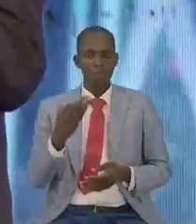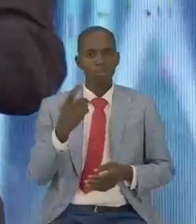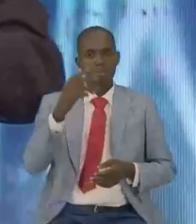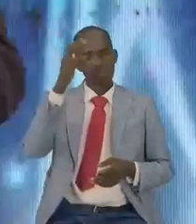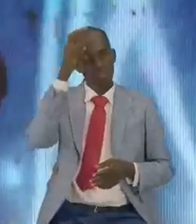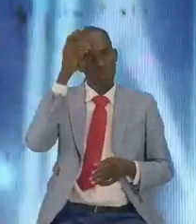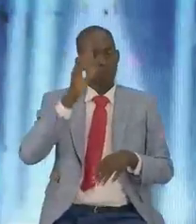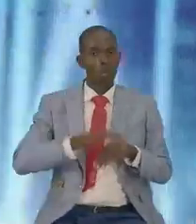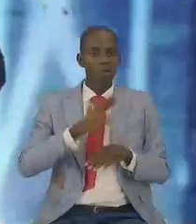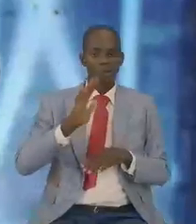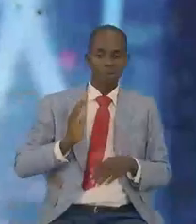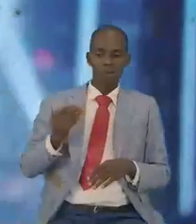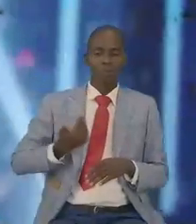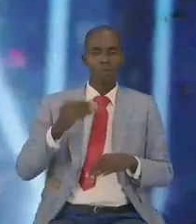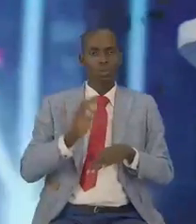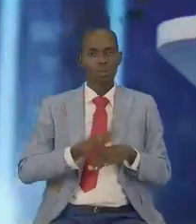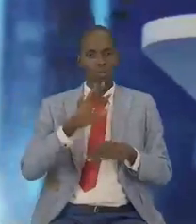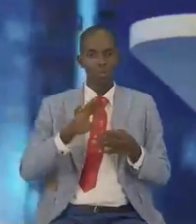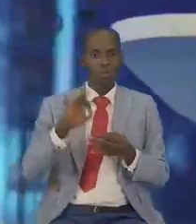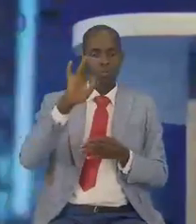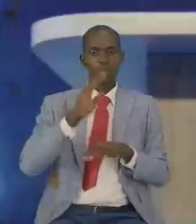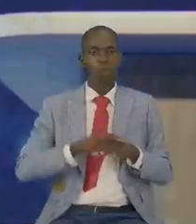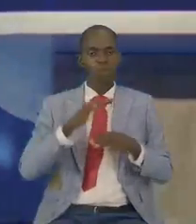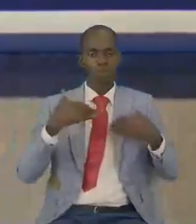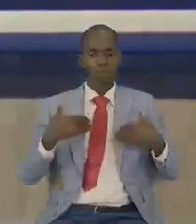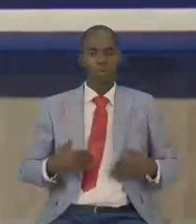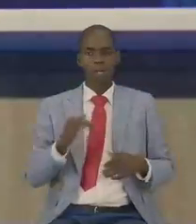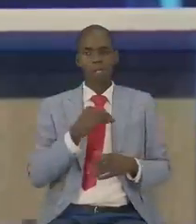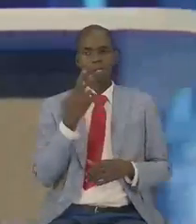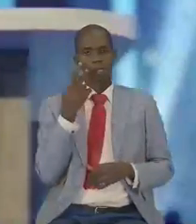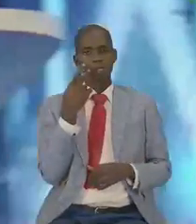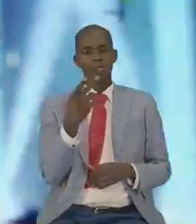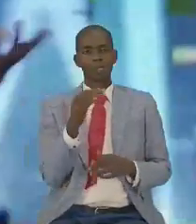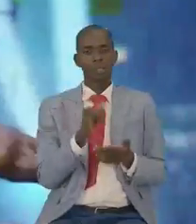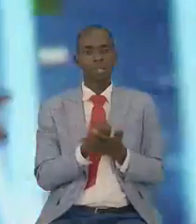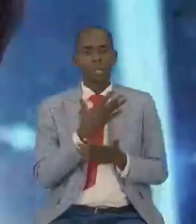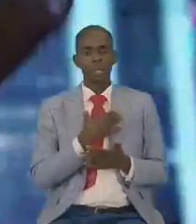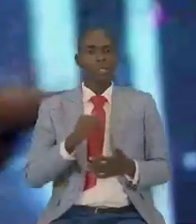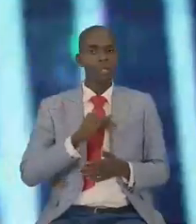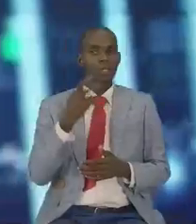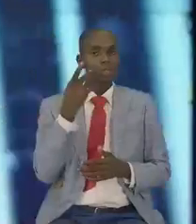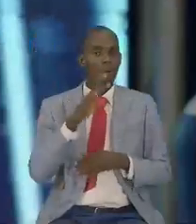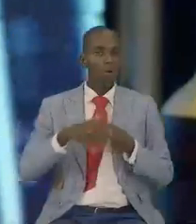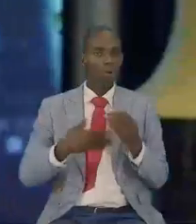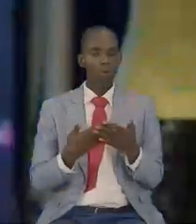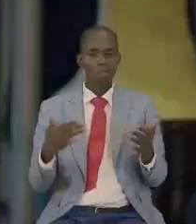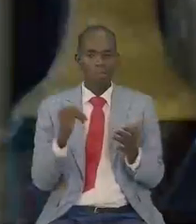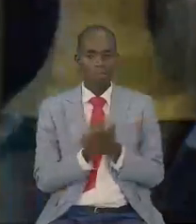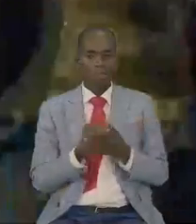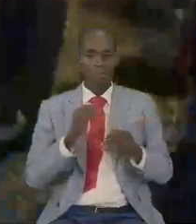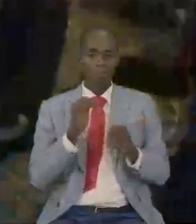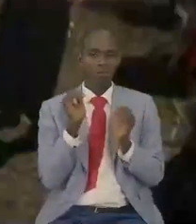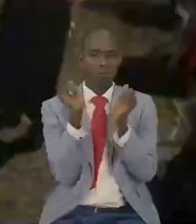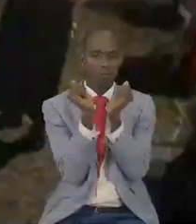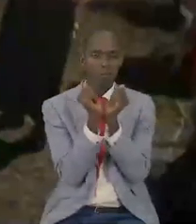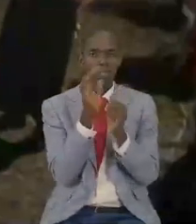de ton âme, de ton esprit, de ton corps. Je vois cela et je vois toutes les choses qui ligotaient tes pieds,